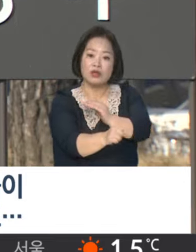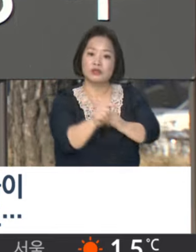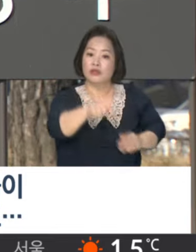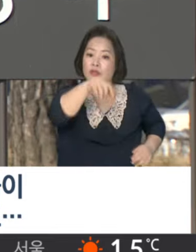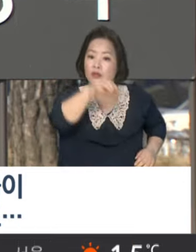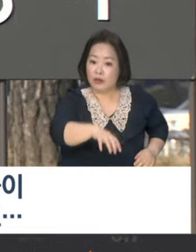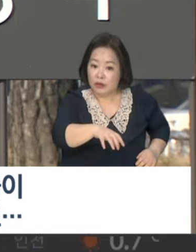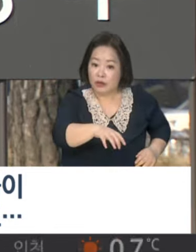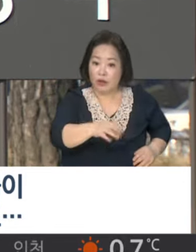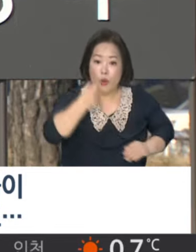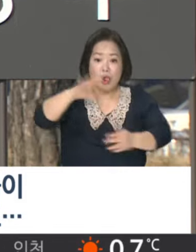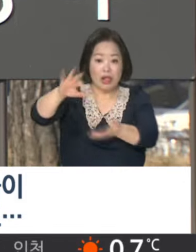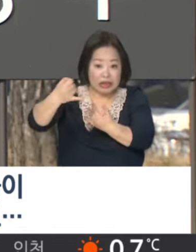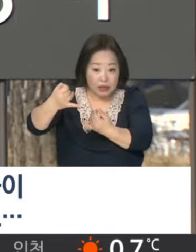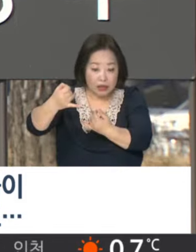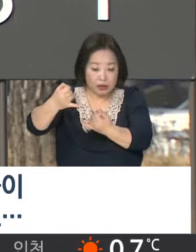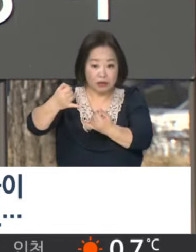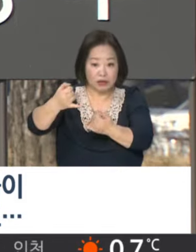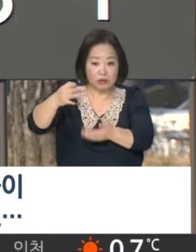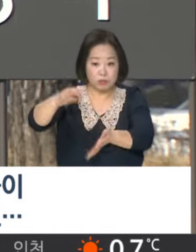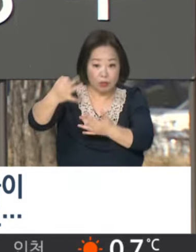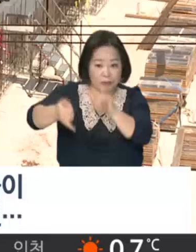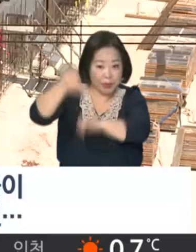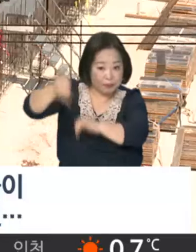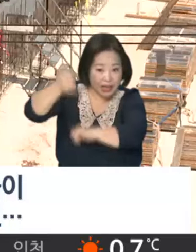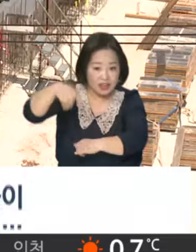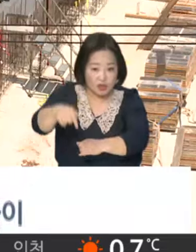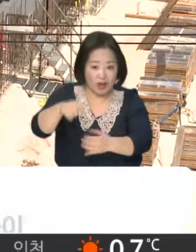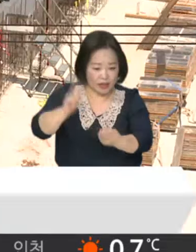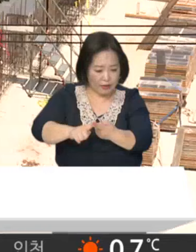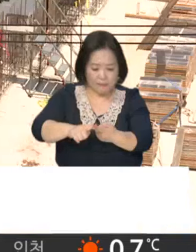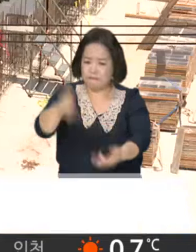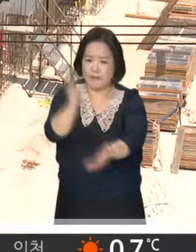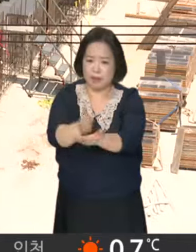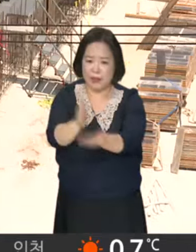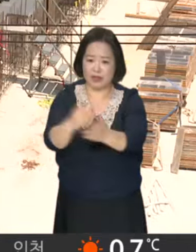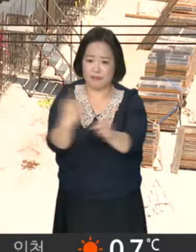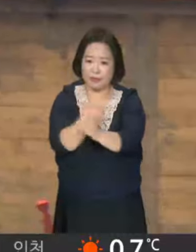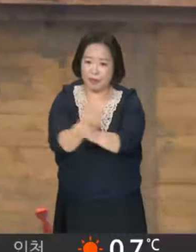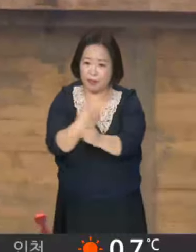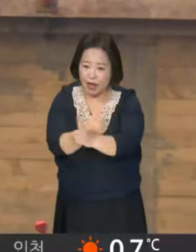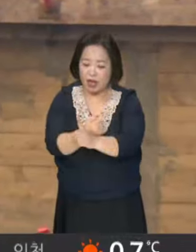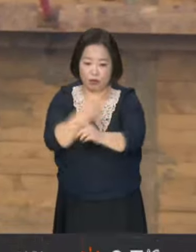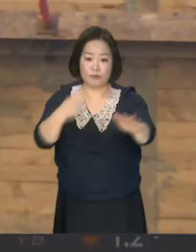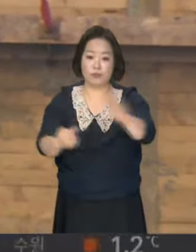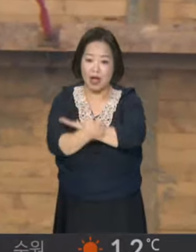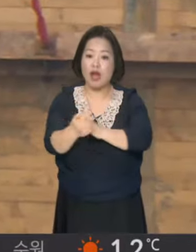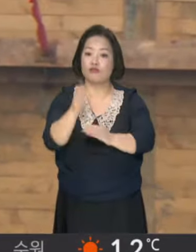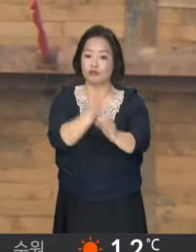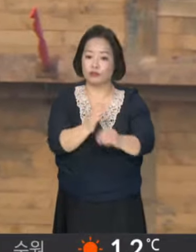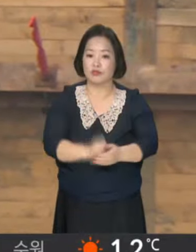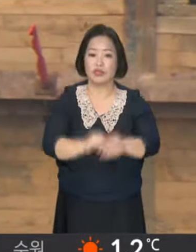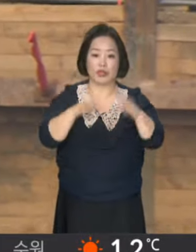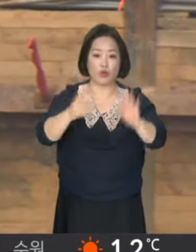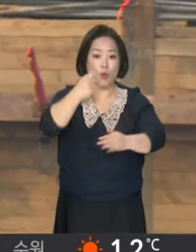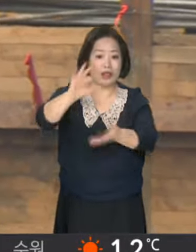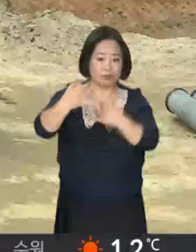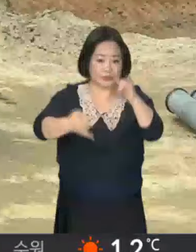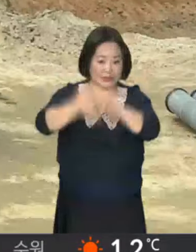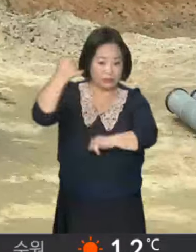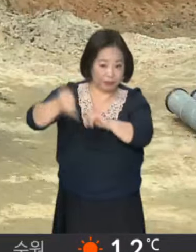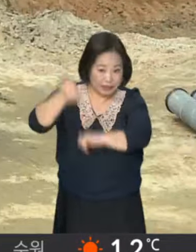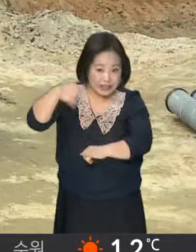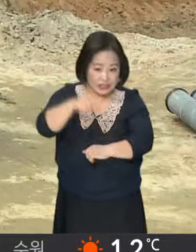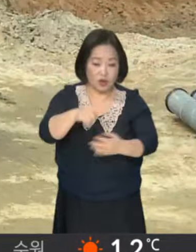그 자리에서 채불 청산을 지도하고 있습니다 실제로 일부 지방청을 확인한 결과 채불 관련 사건을 직접